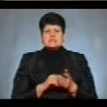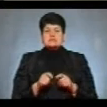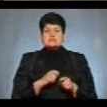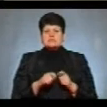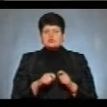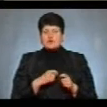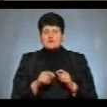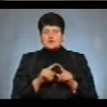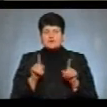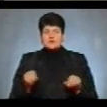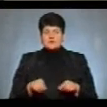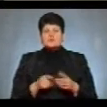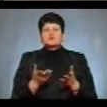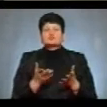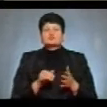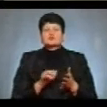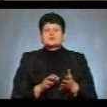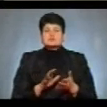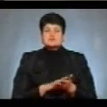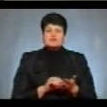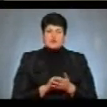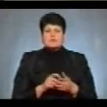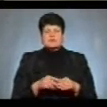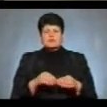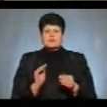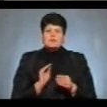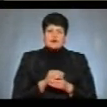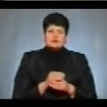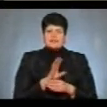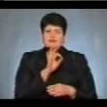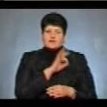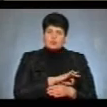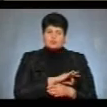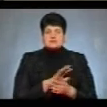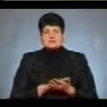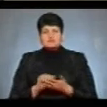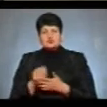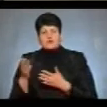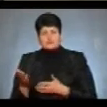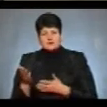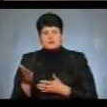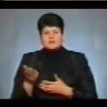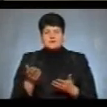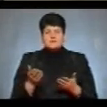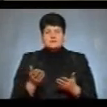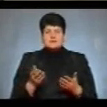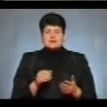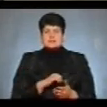якої кількості їх додавати, чи до невикористаних, чи до зіпсованих. Тобто, відповідно,